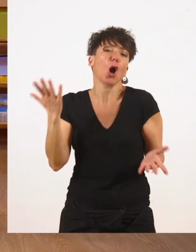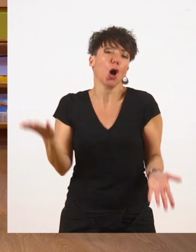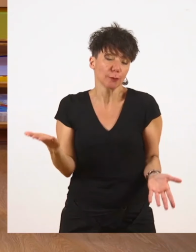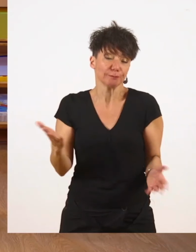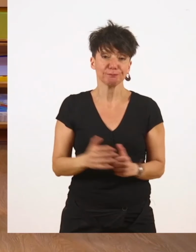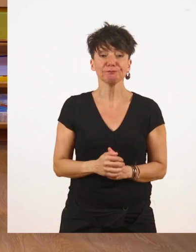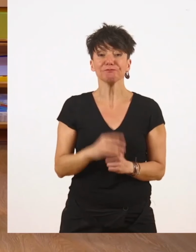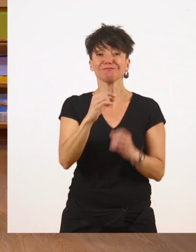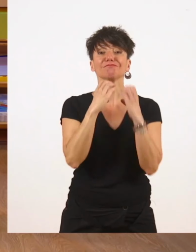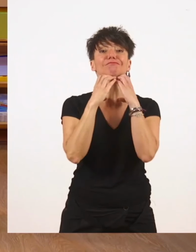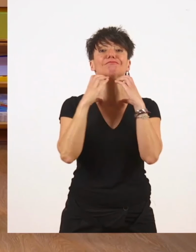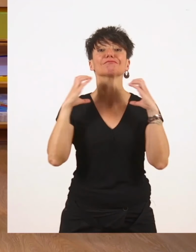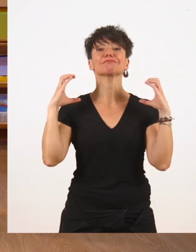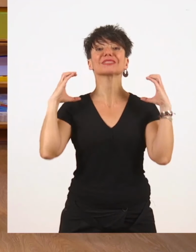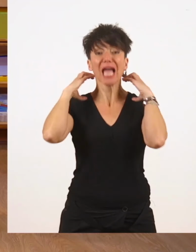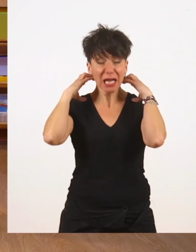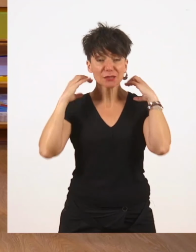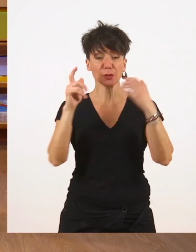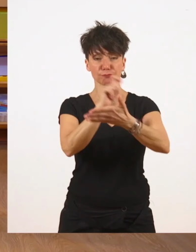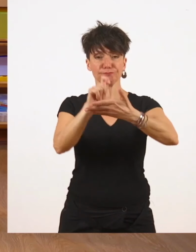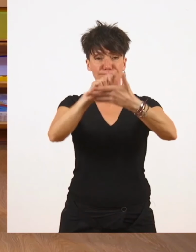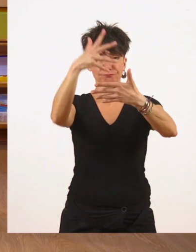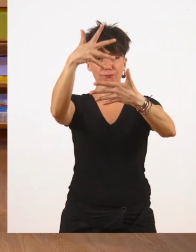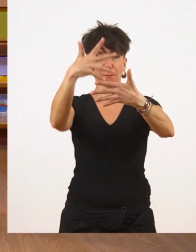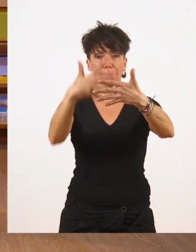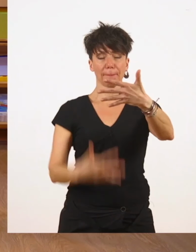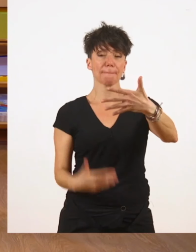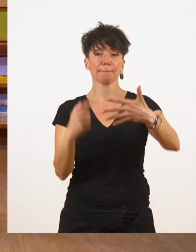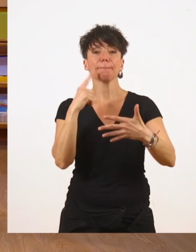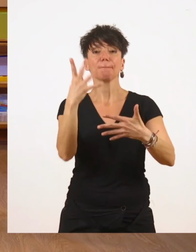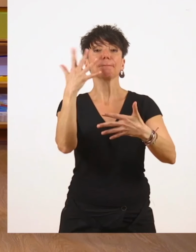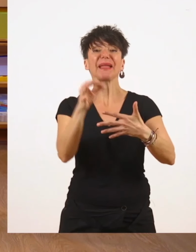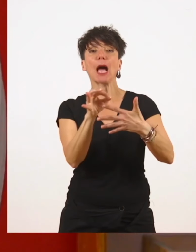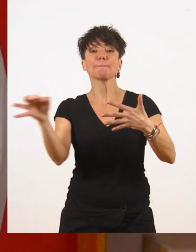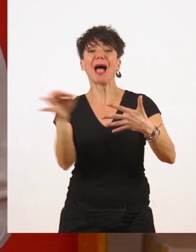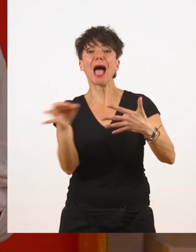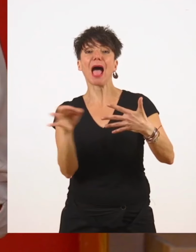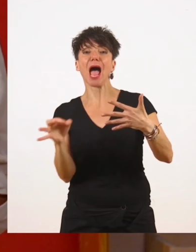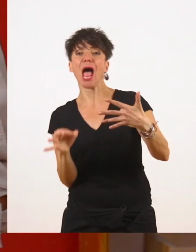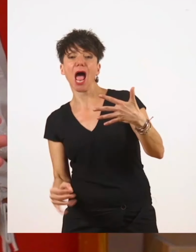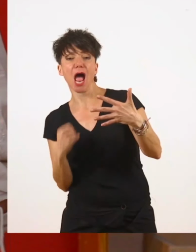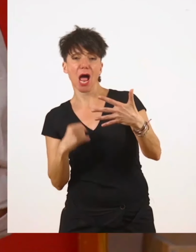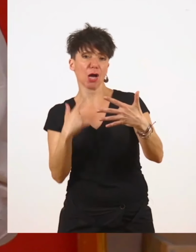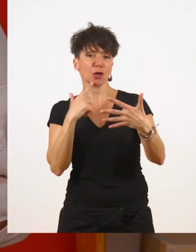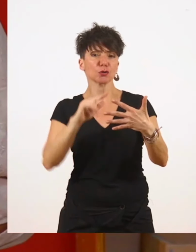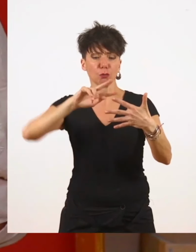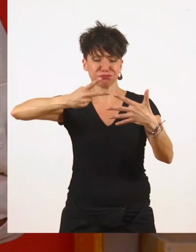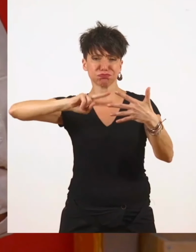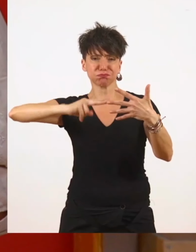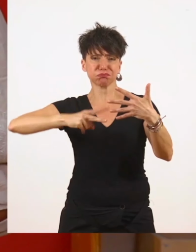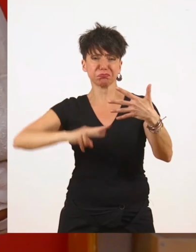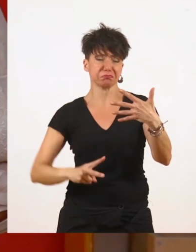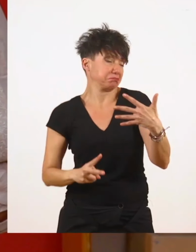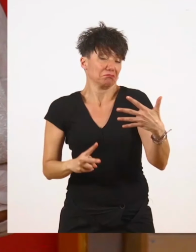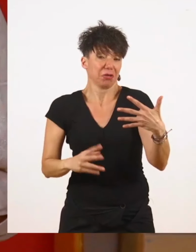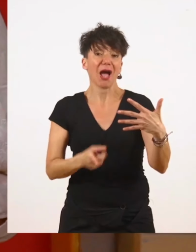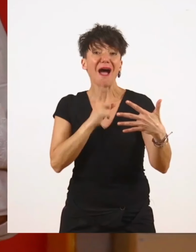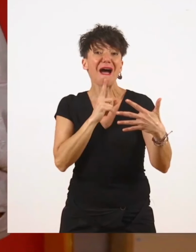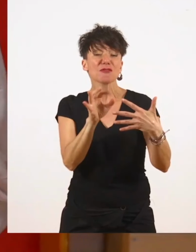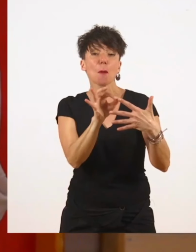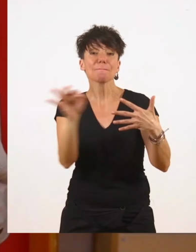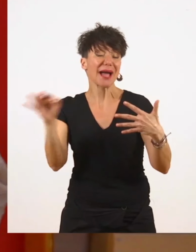έγραψε τα έργα του σε ένα μέτρο που ονομάζεται Ιαμβικό Πεντάμετρο. Με ή χωρίς ομοιοικαταληξία. Αυτό το